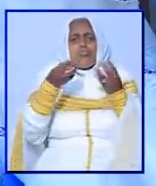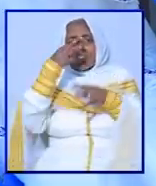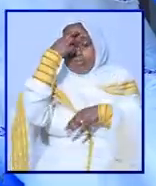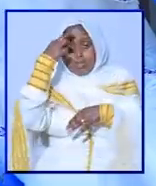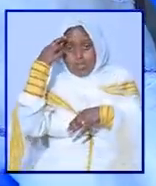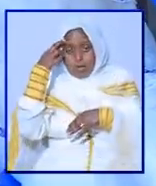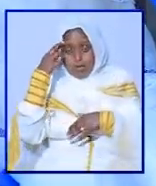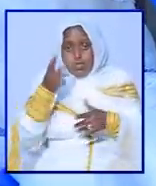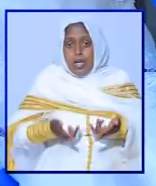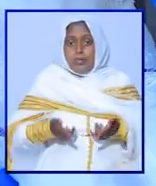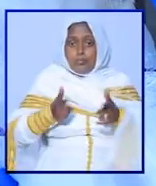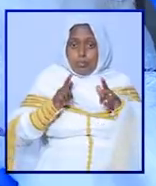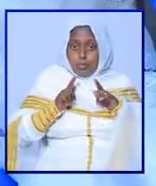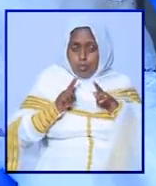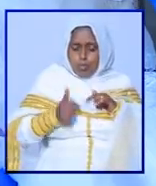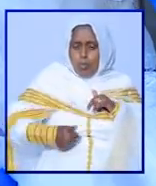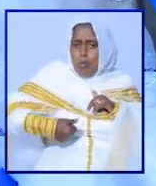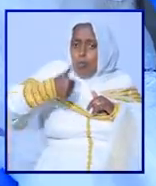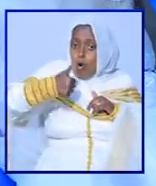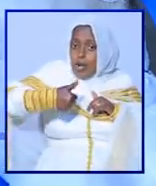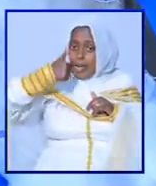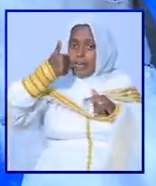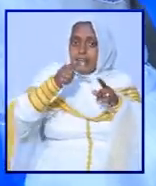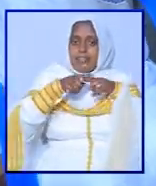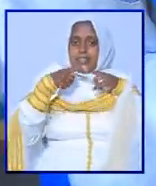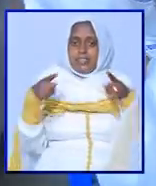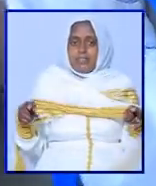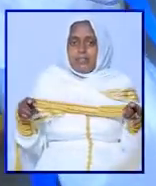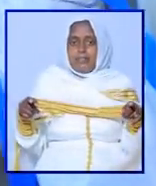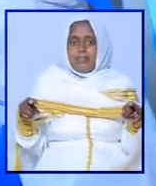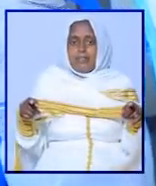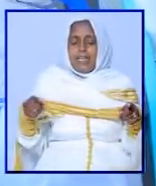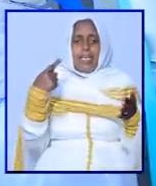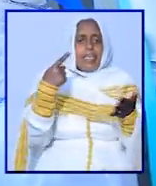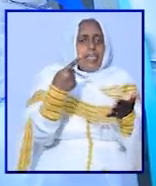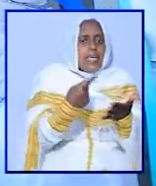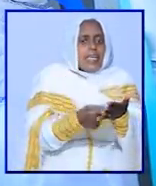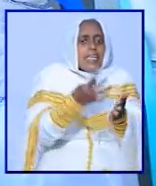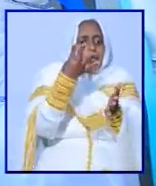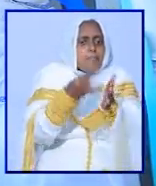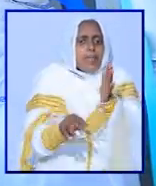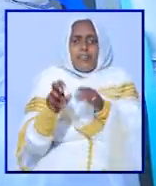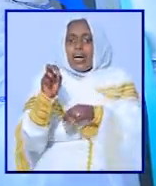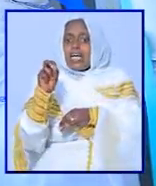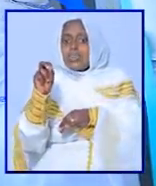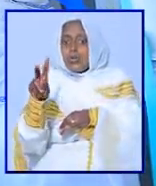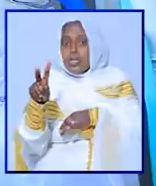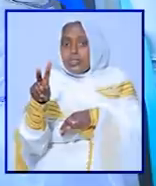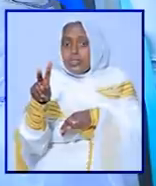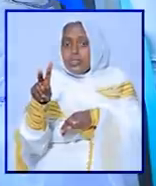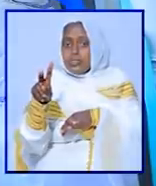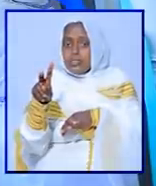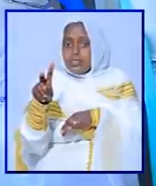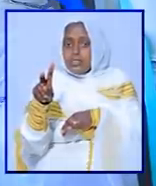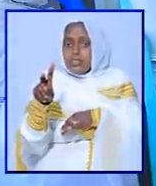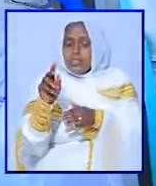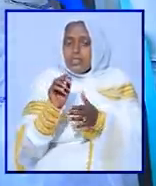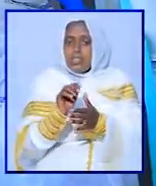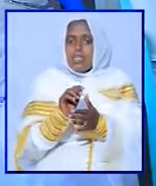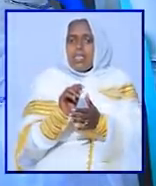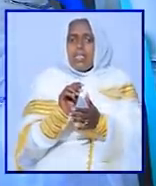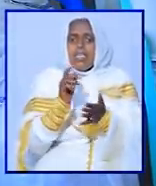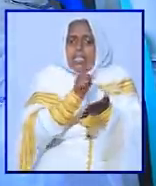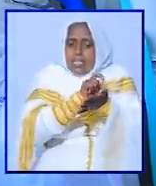ተጨማሪ ብዙ ምክንያቶች ቢኖሩም በዋናነት ግን ይህንን ምዕራፍ